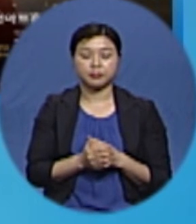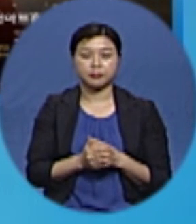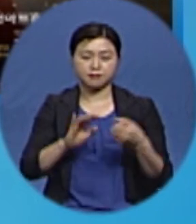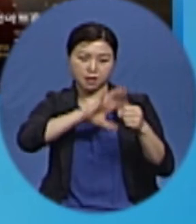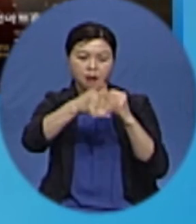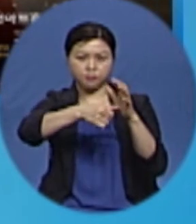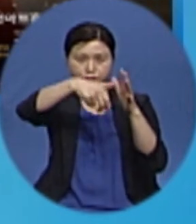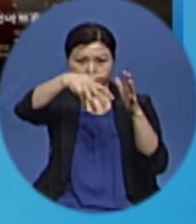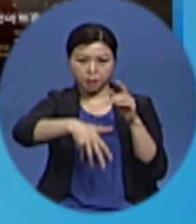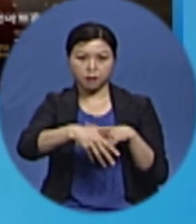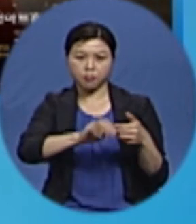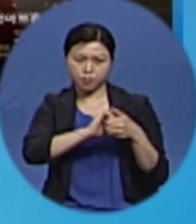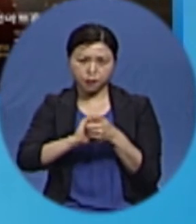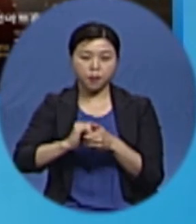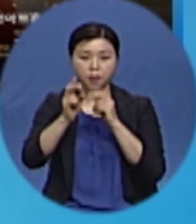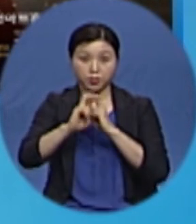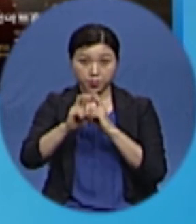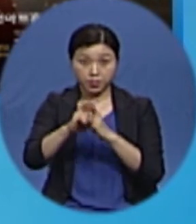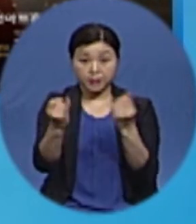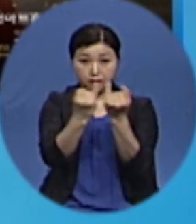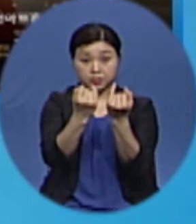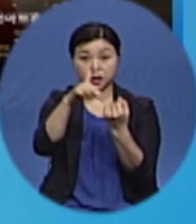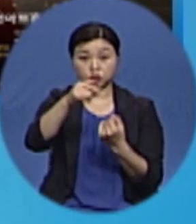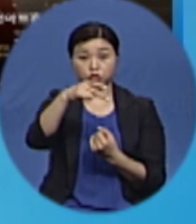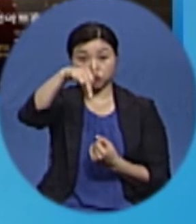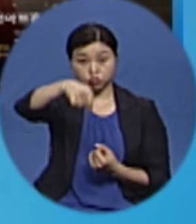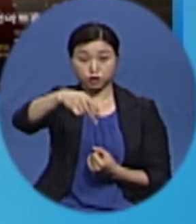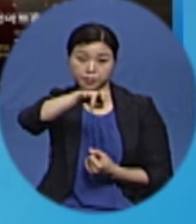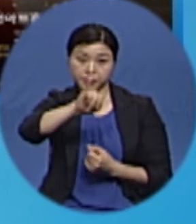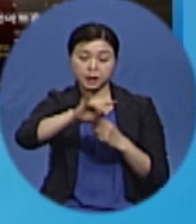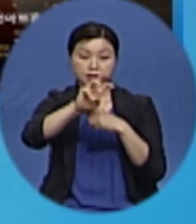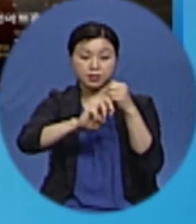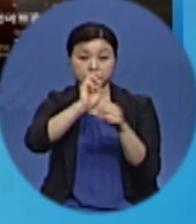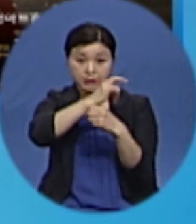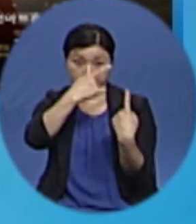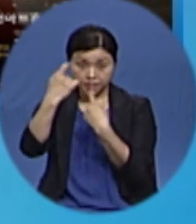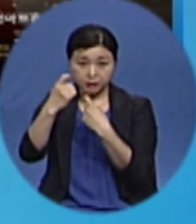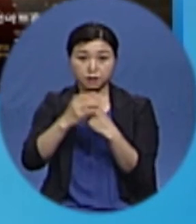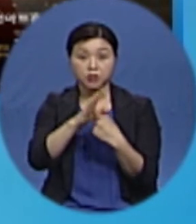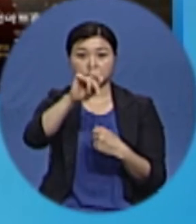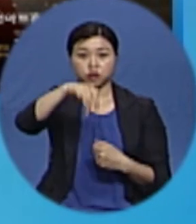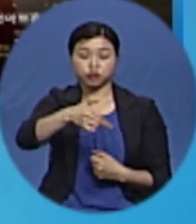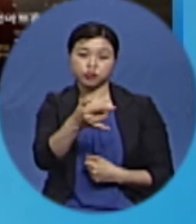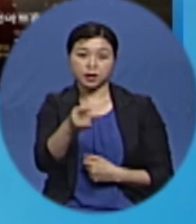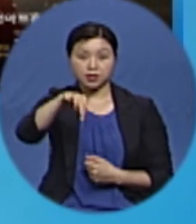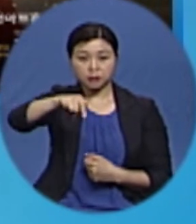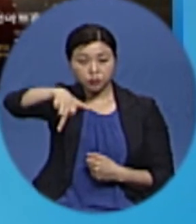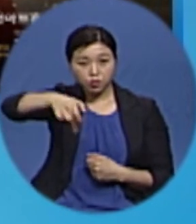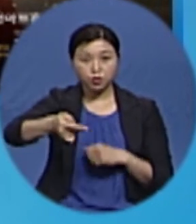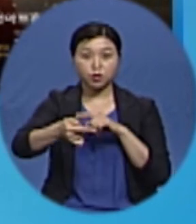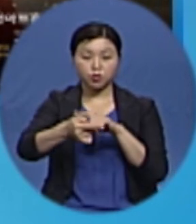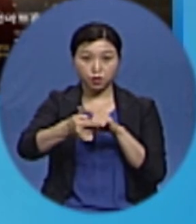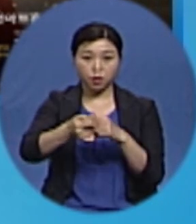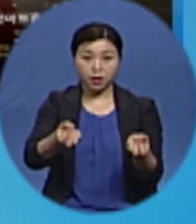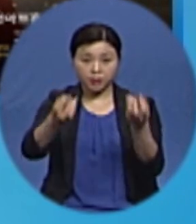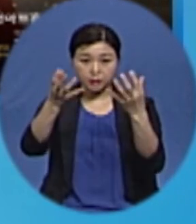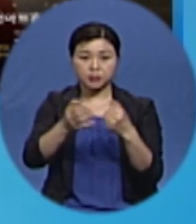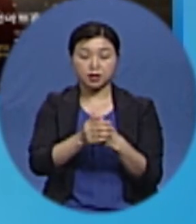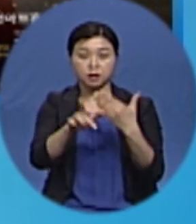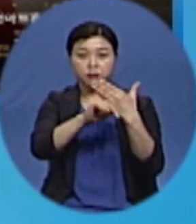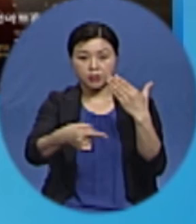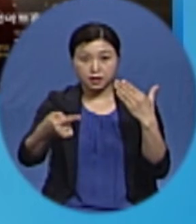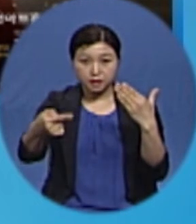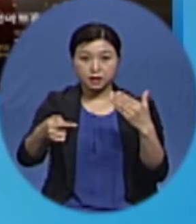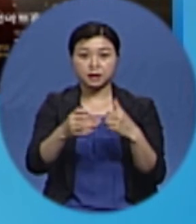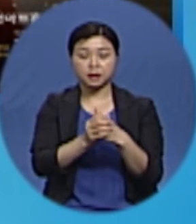세계적인 프리마돈나 조수미의 국제 무대 데뷔 30주년을 기념하는 유네스코 자선 콘서트가 9월 1일